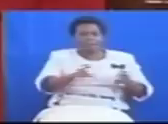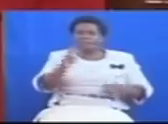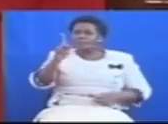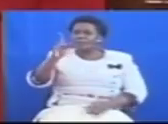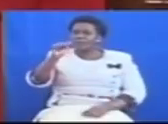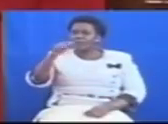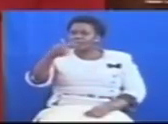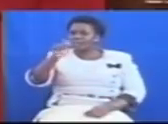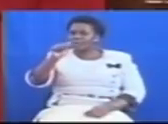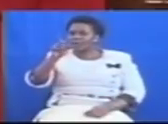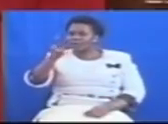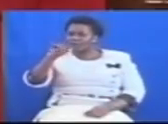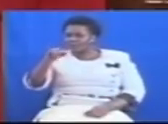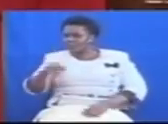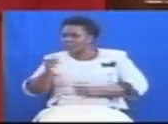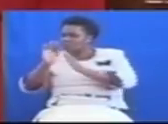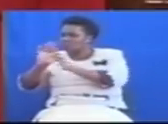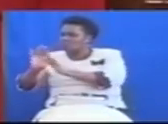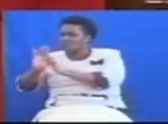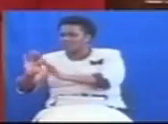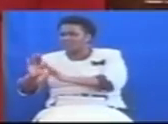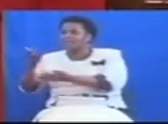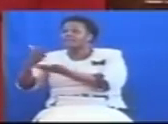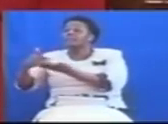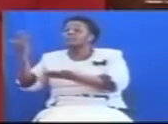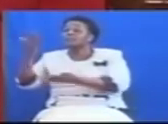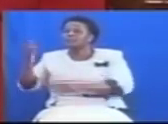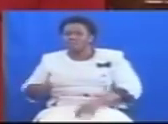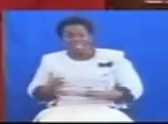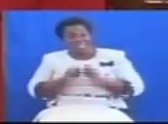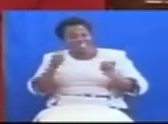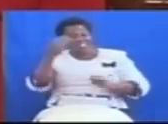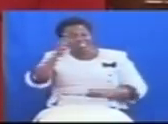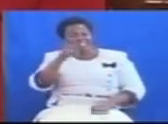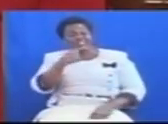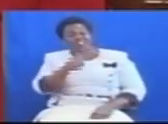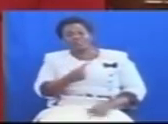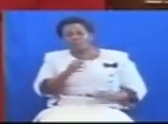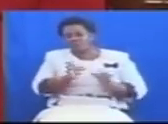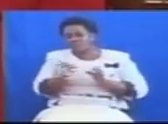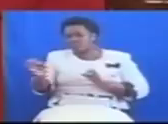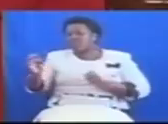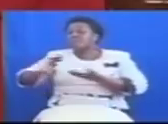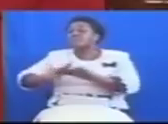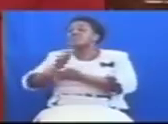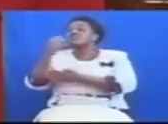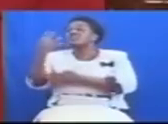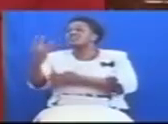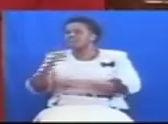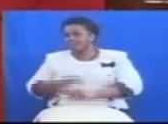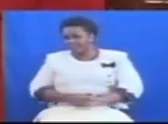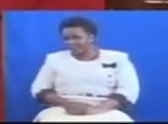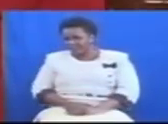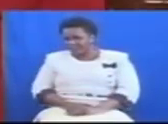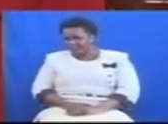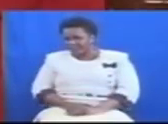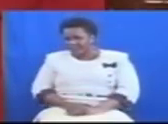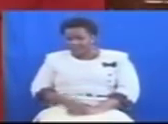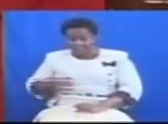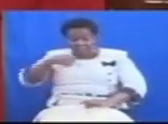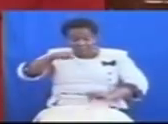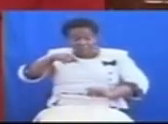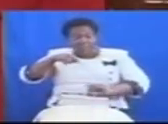mengine. Lakini cha kushangaza, majibu haya ya serikali yanasema kwamba wametenga bilioni 4. Lengo hapa ni kutatua